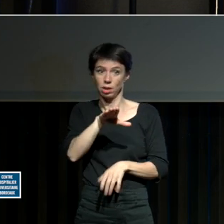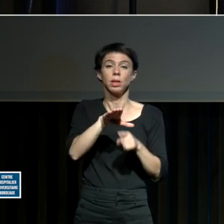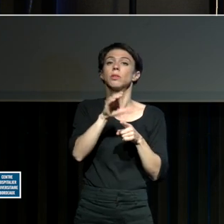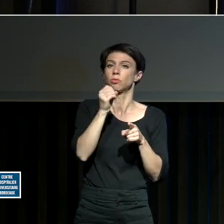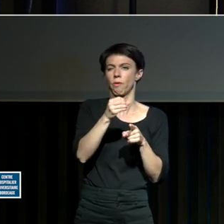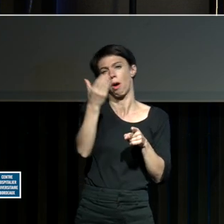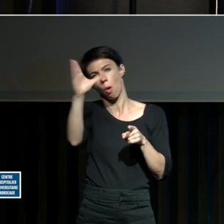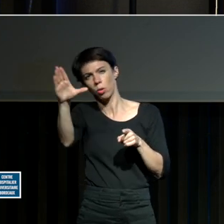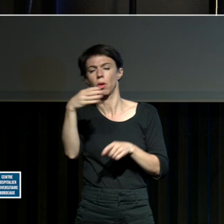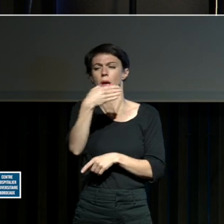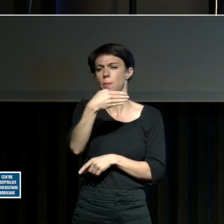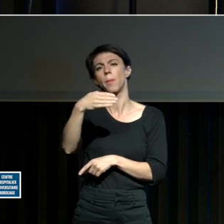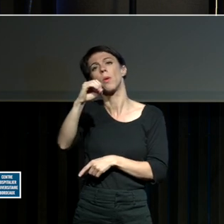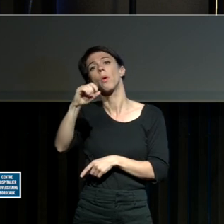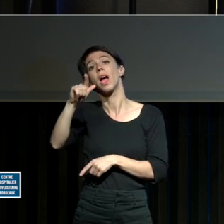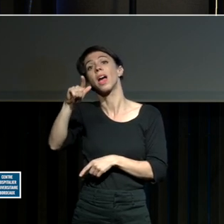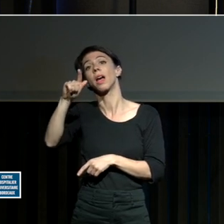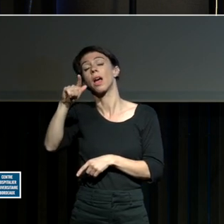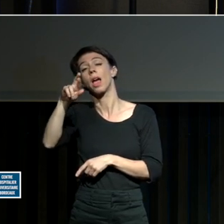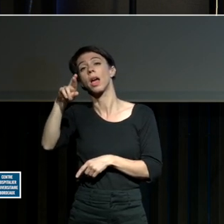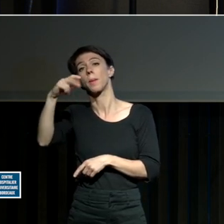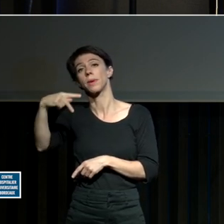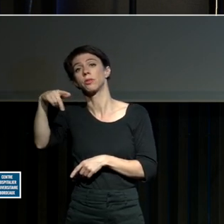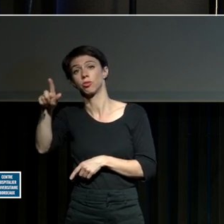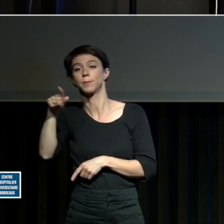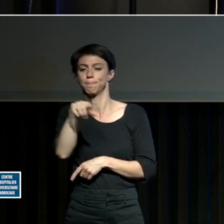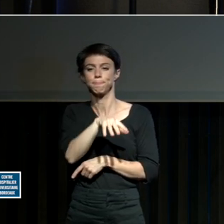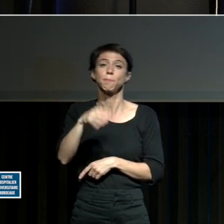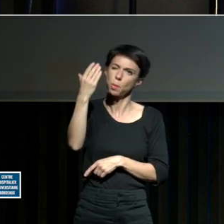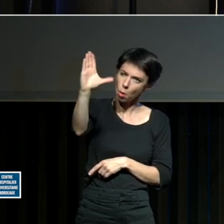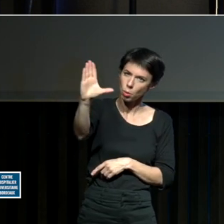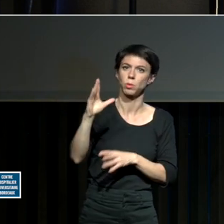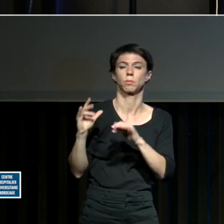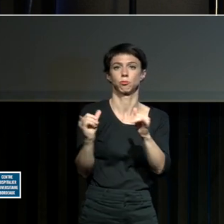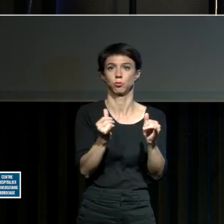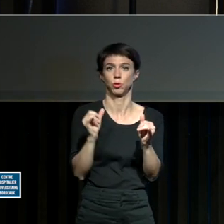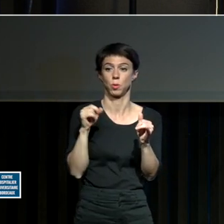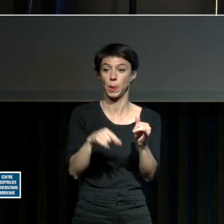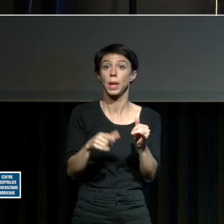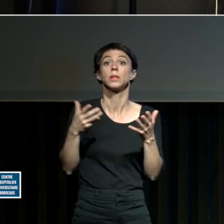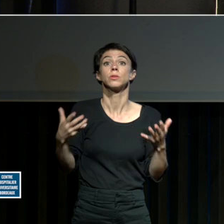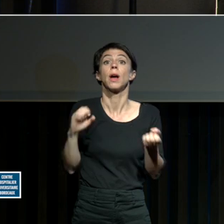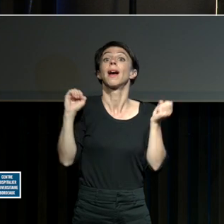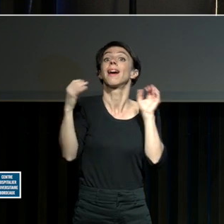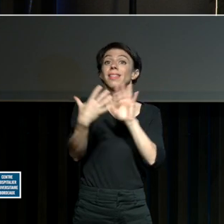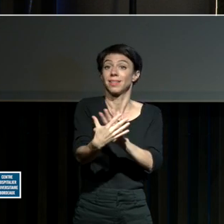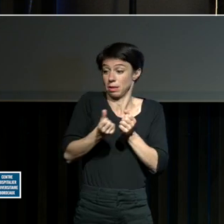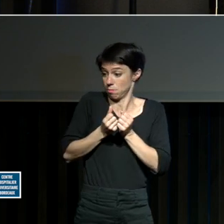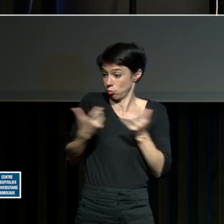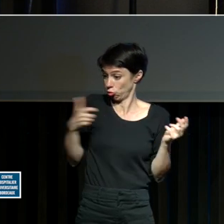les MMORPG qui désignent des jeux de rôle en ligne massivement